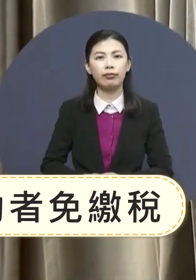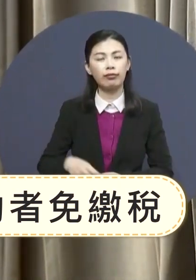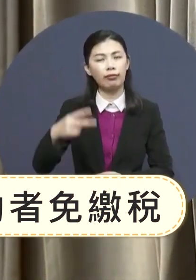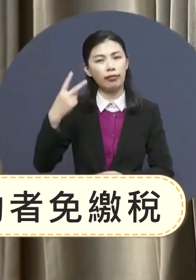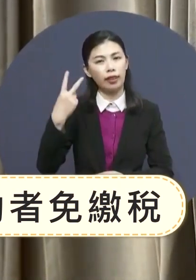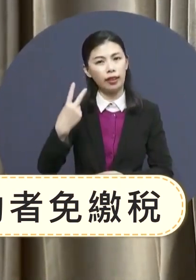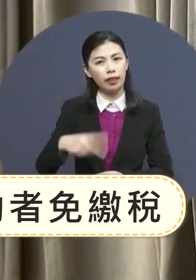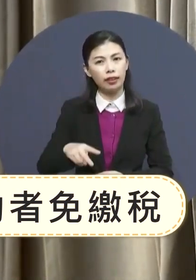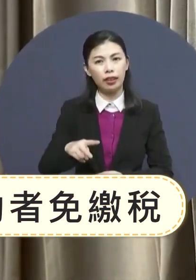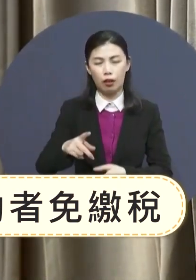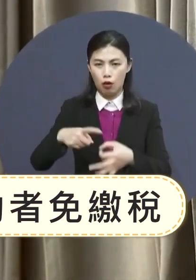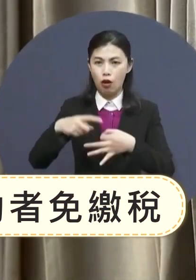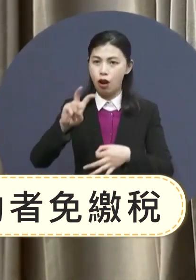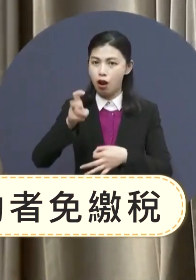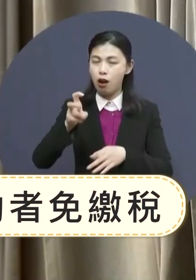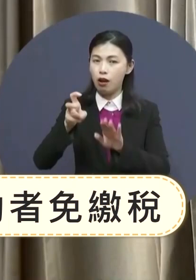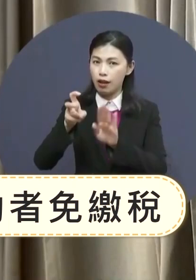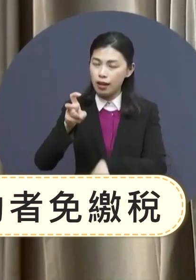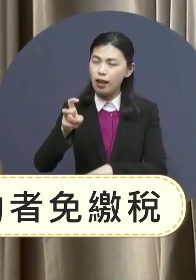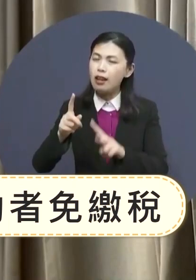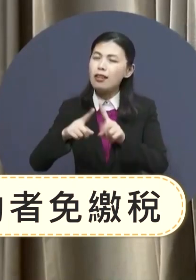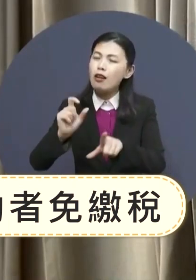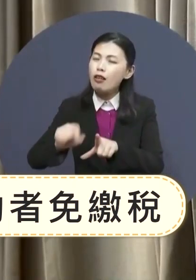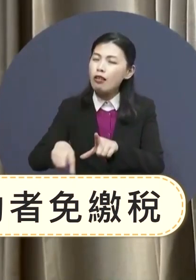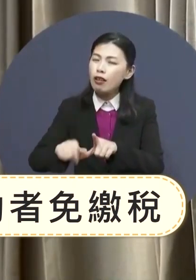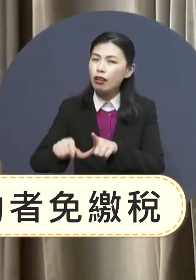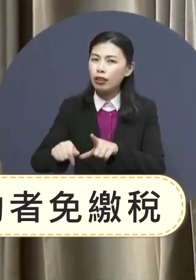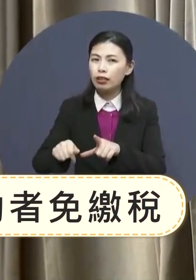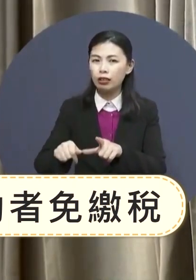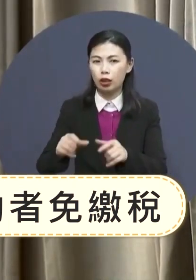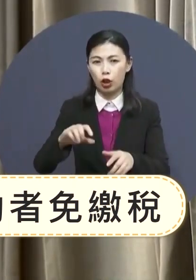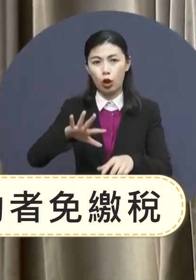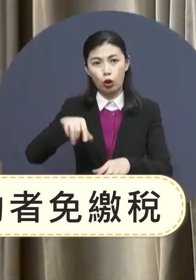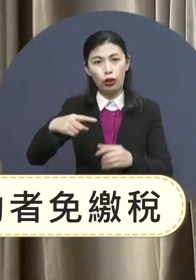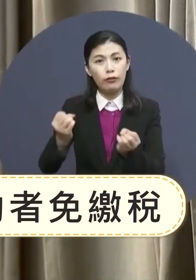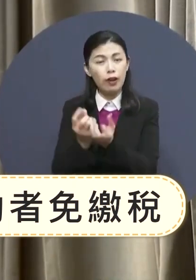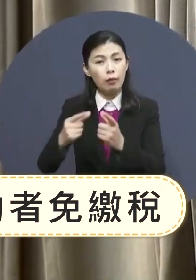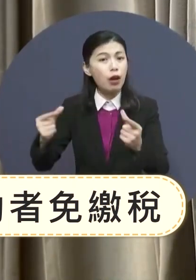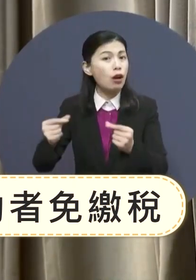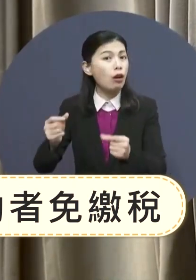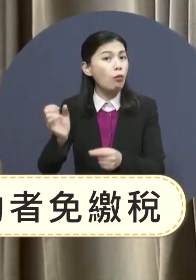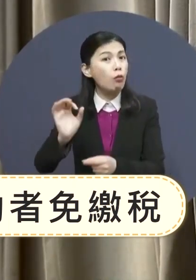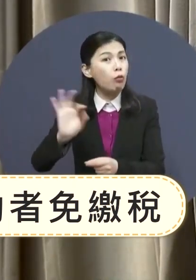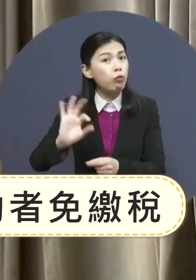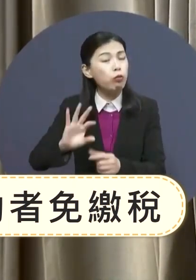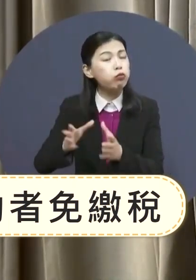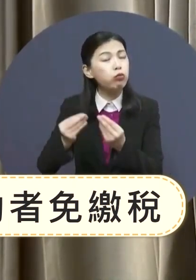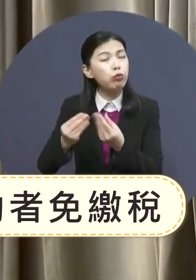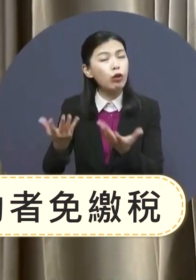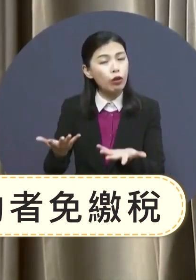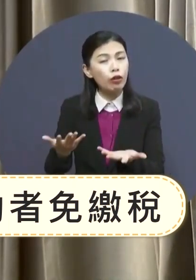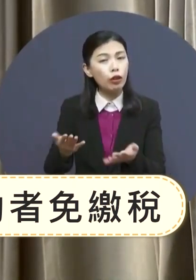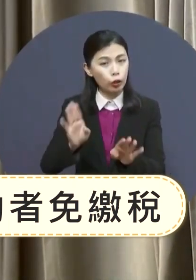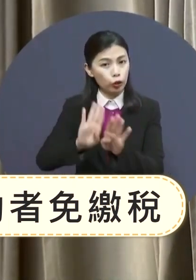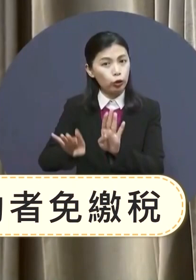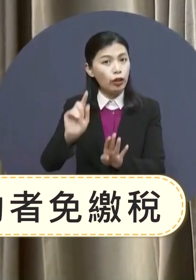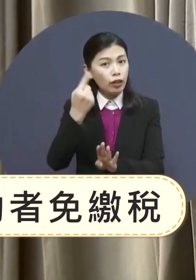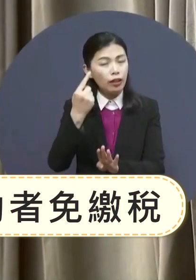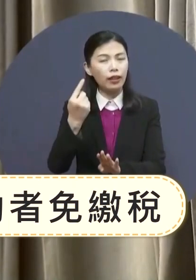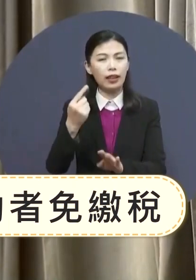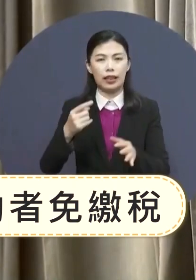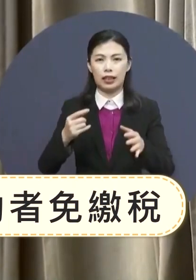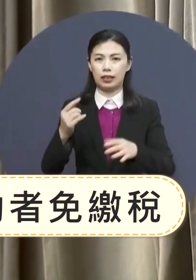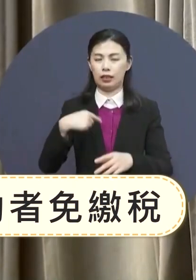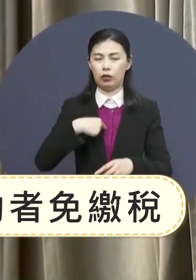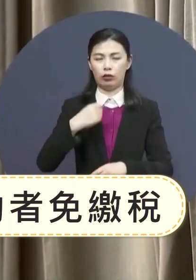收入在20万元以下的小规模盈利事业的免用统一发票的业者，他们平常的营业税呢是由我们国税局来查定课征